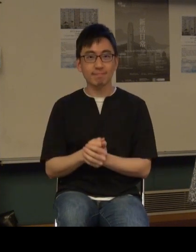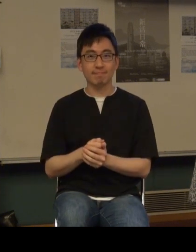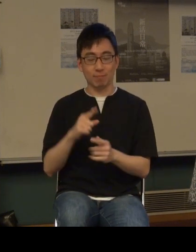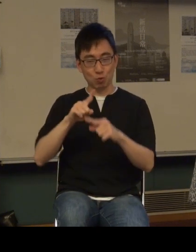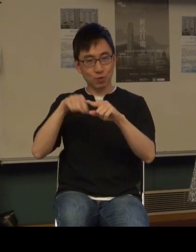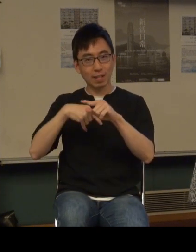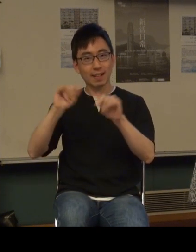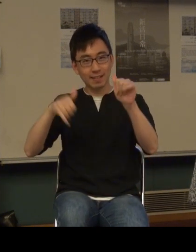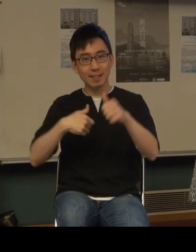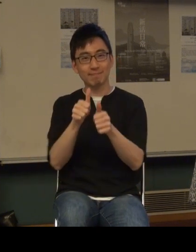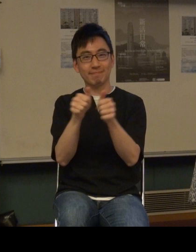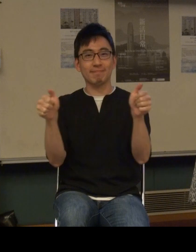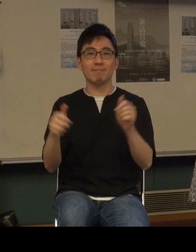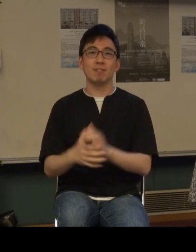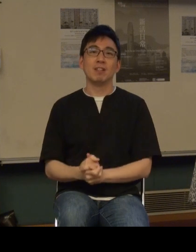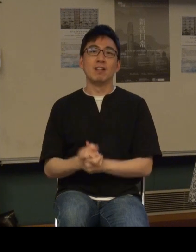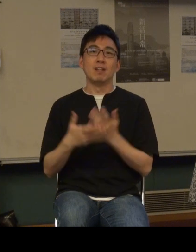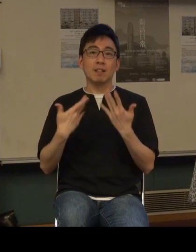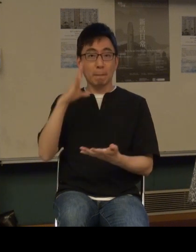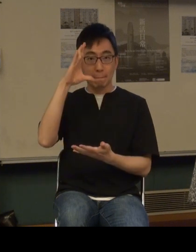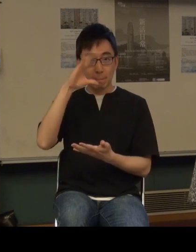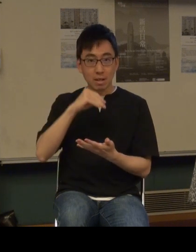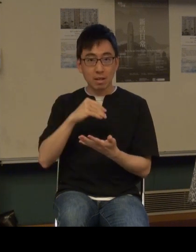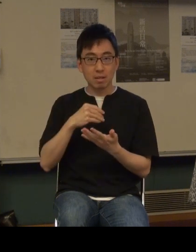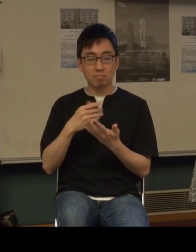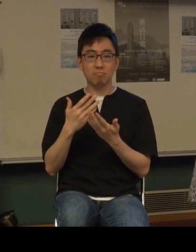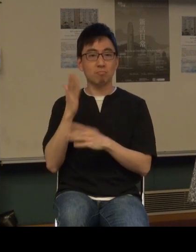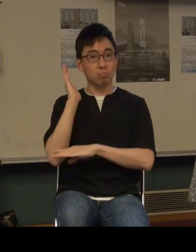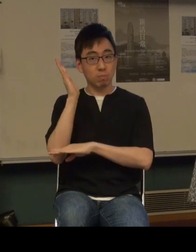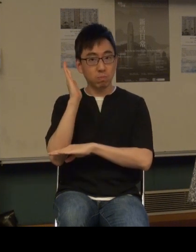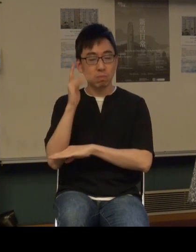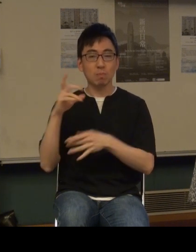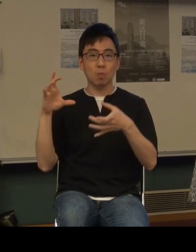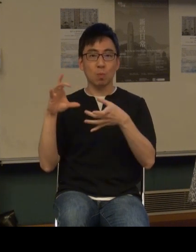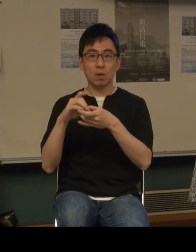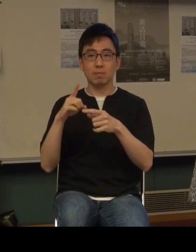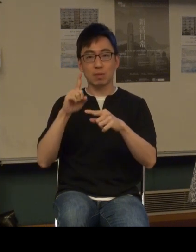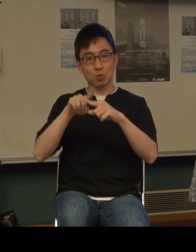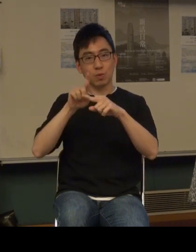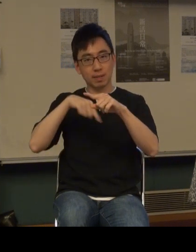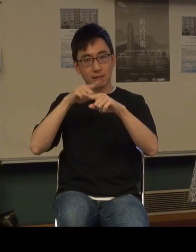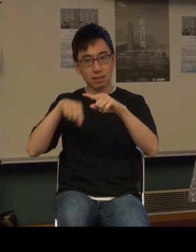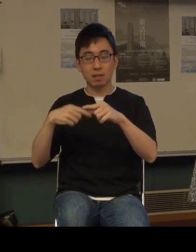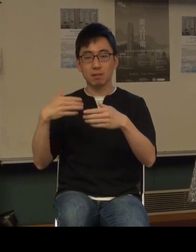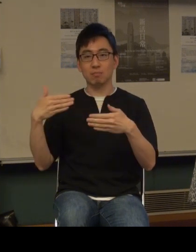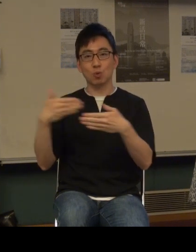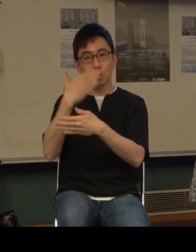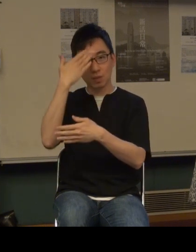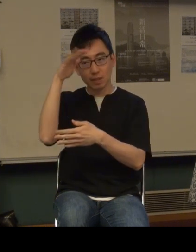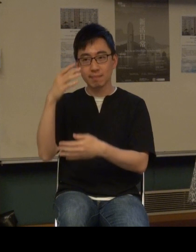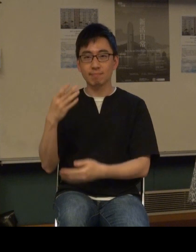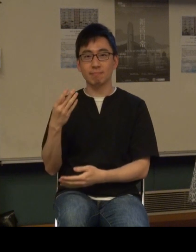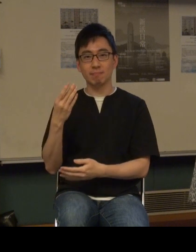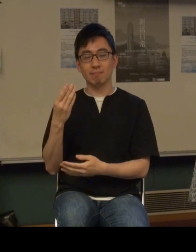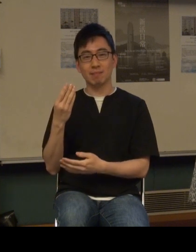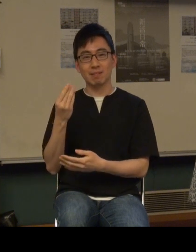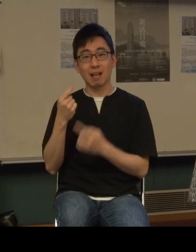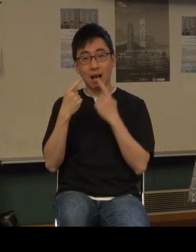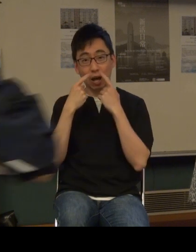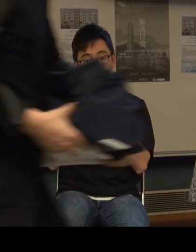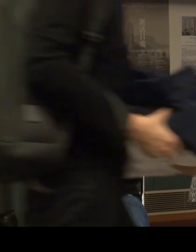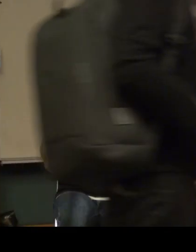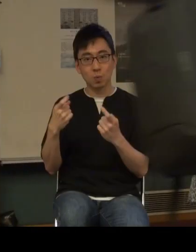学啦。咁呢个今日嘅讲座咧，其实系通识中大通识教育部通识沙龙嘅其中一讲嚟嘅。去到